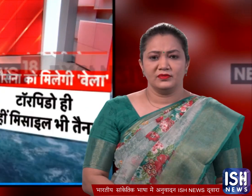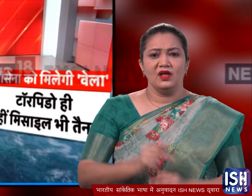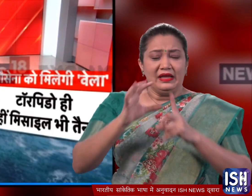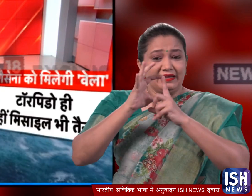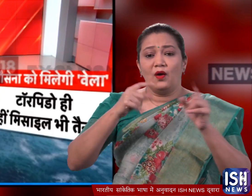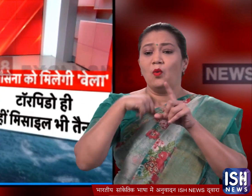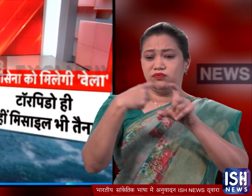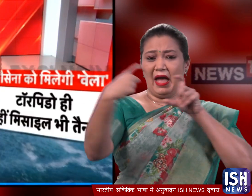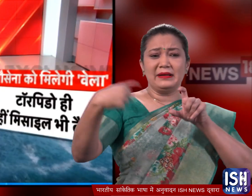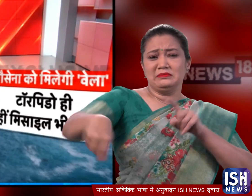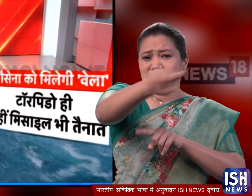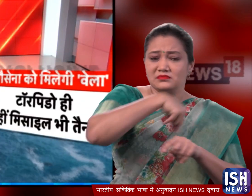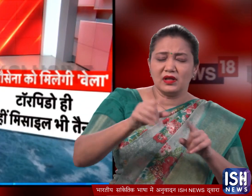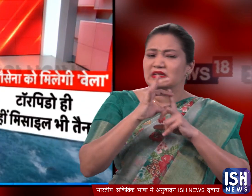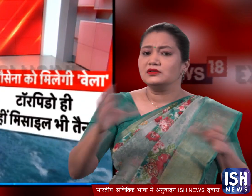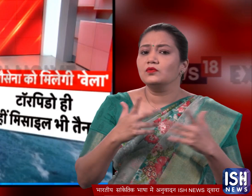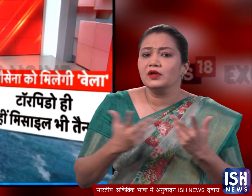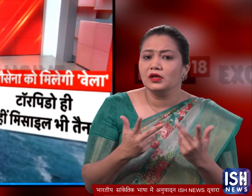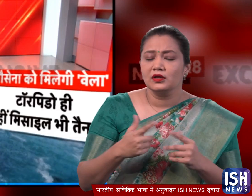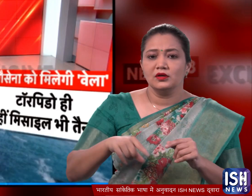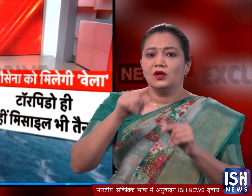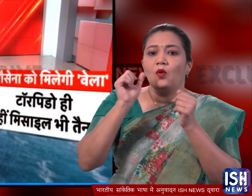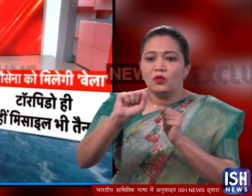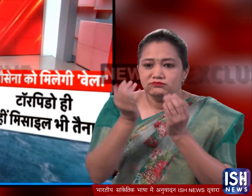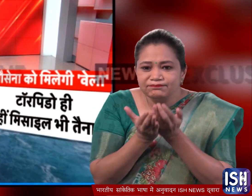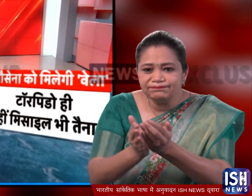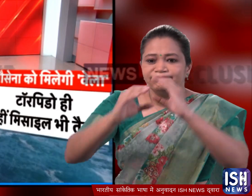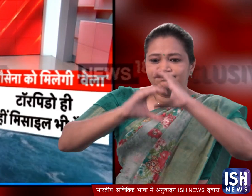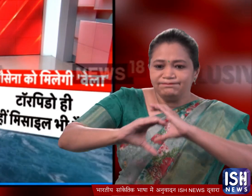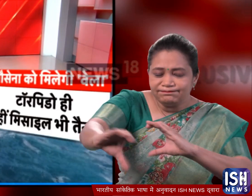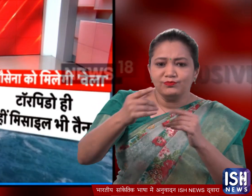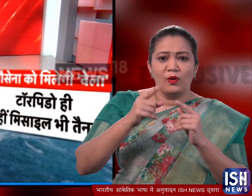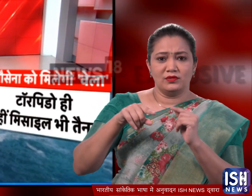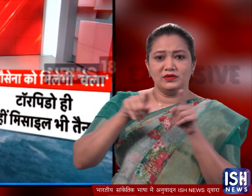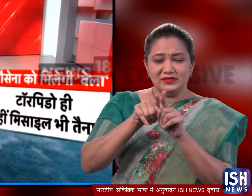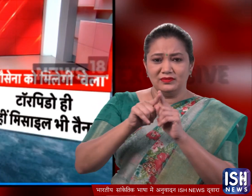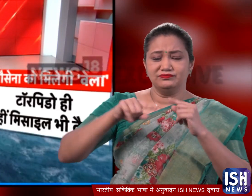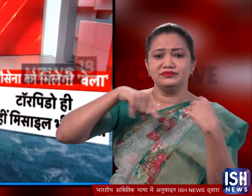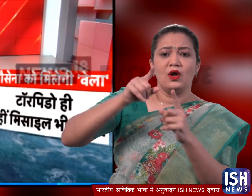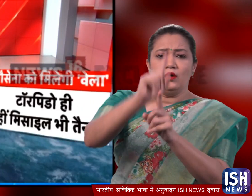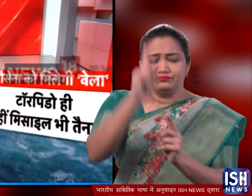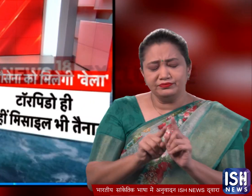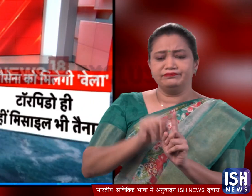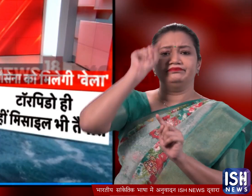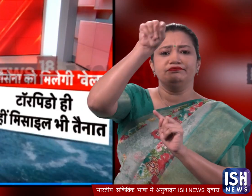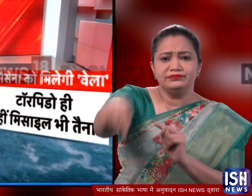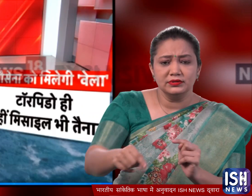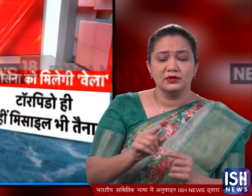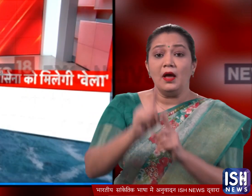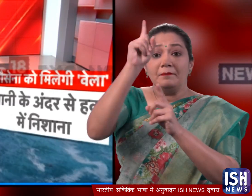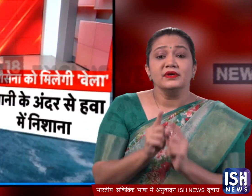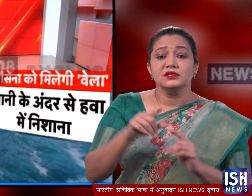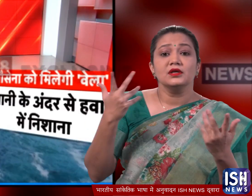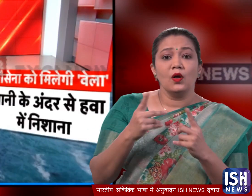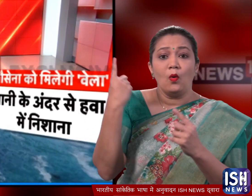लिए यह सबमरीन सबसे खतरनाक इसलिए है क्योंकि यह दुश्मन के जहाज या सबमरीन को टॉर्पीडो ही नहीं बल्कि मिसाइल से भी निशाना बना सकती है। मिसाइल भी ऐसी